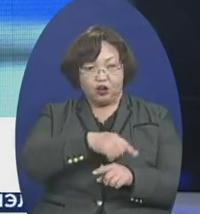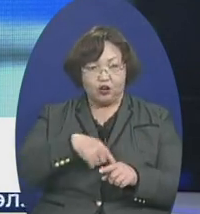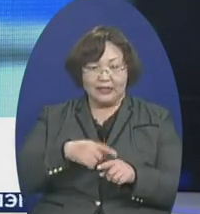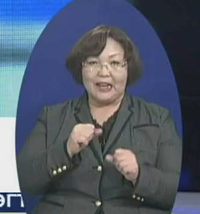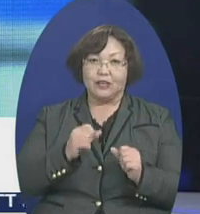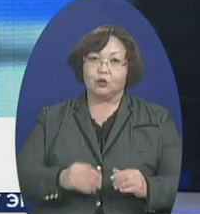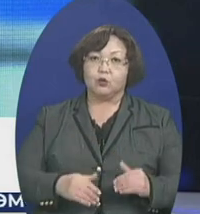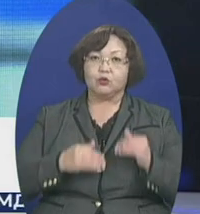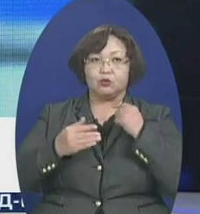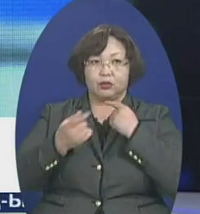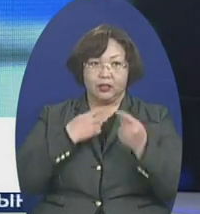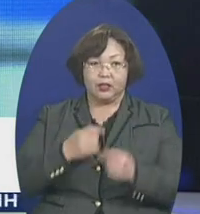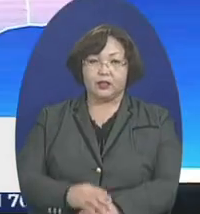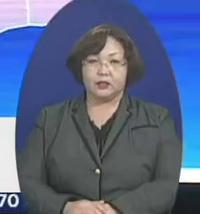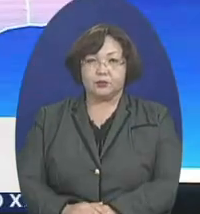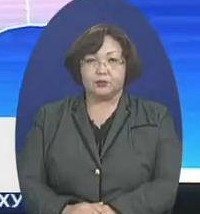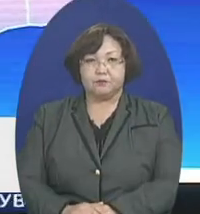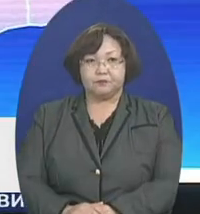хэлэлцүүллээ.